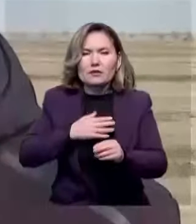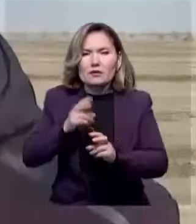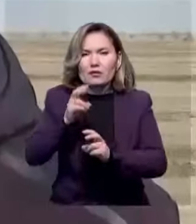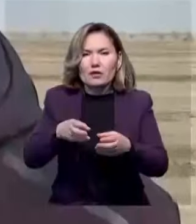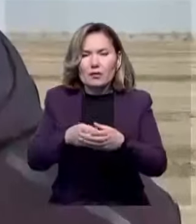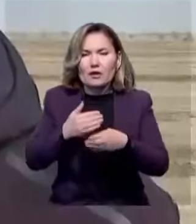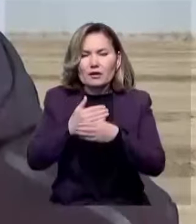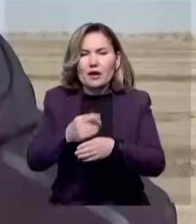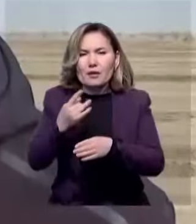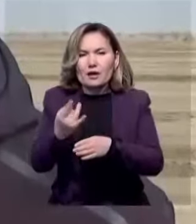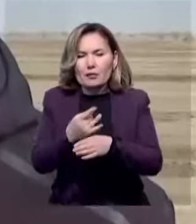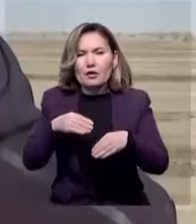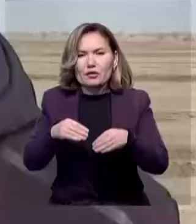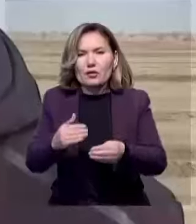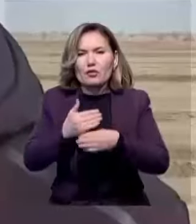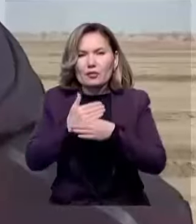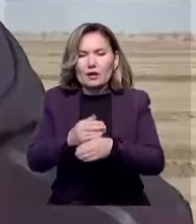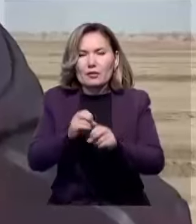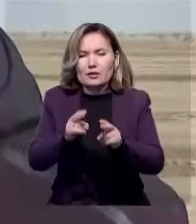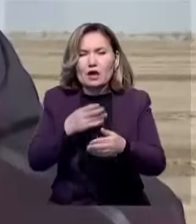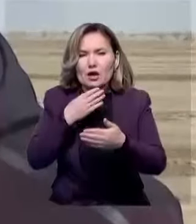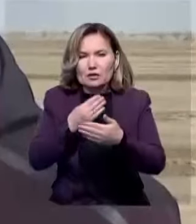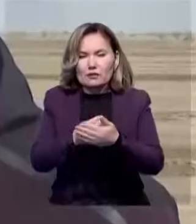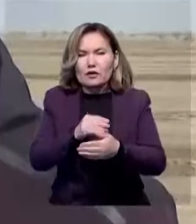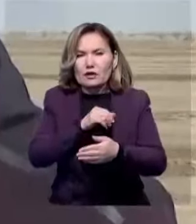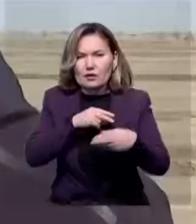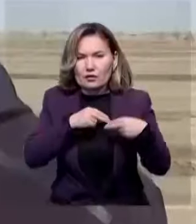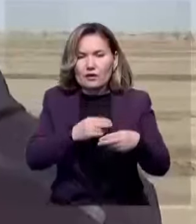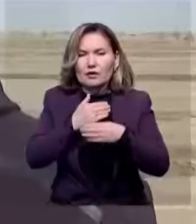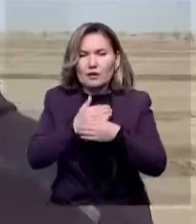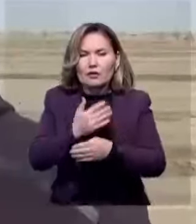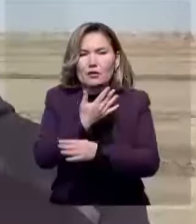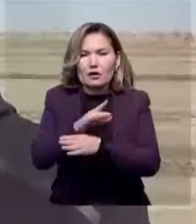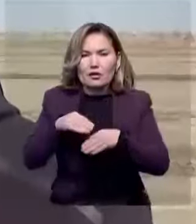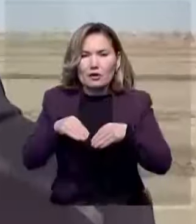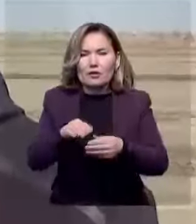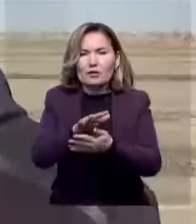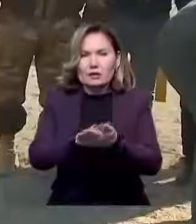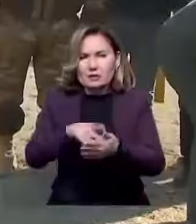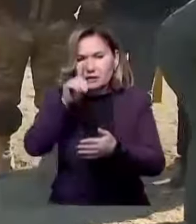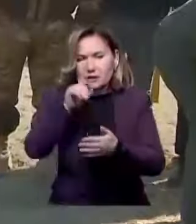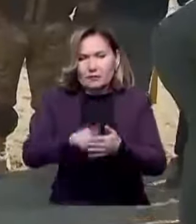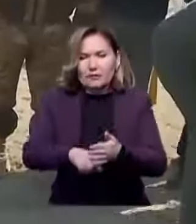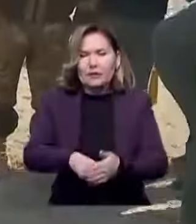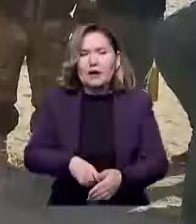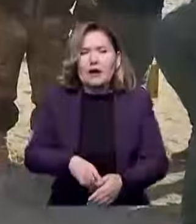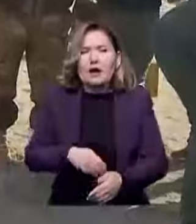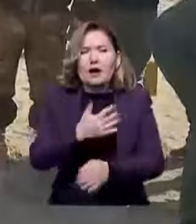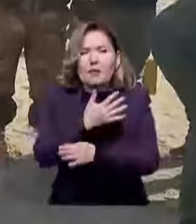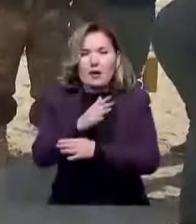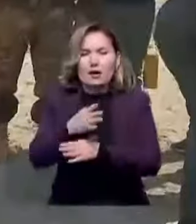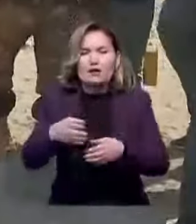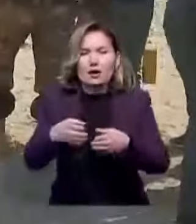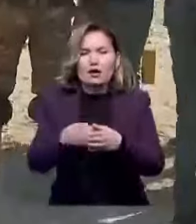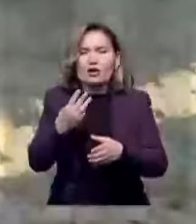бірінші жаңағы бастамасы өз жалғасын табады деп мен әрине кәміл сенемін. Бір түп сексеуілдің